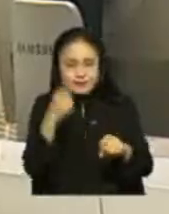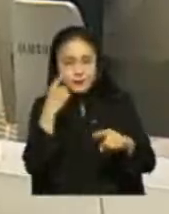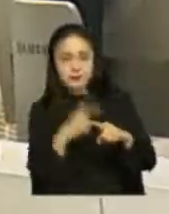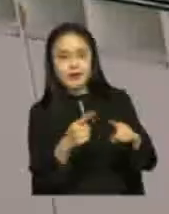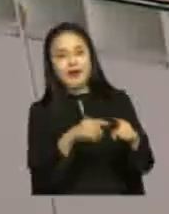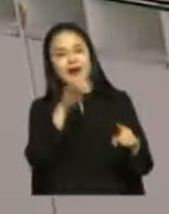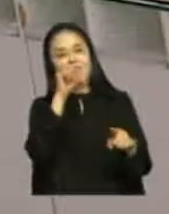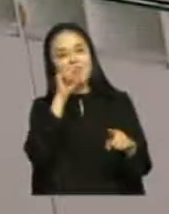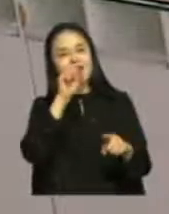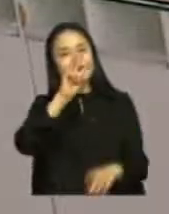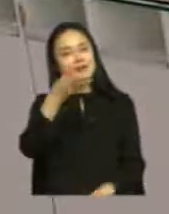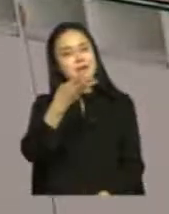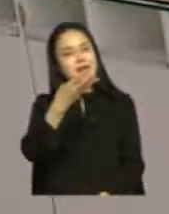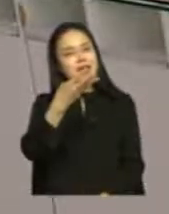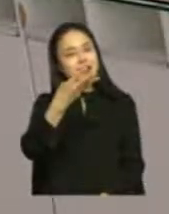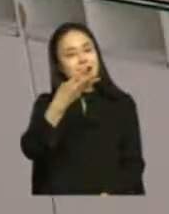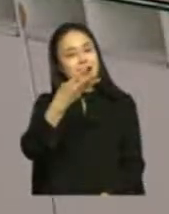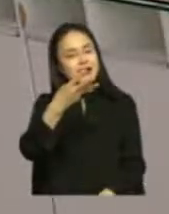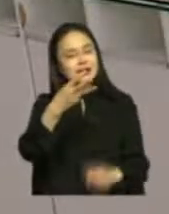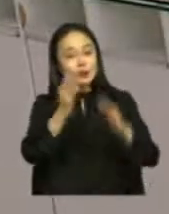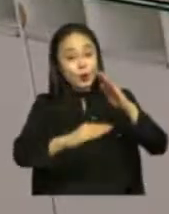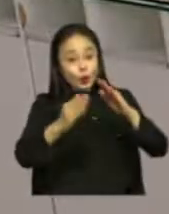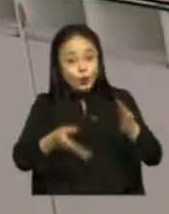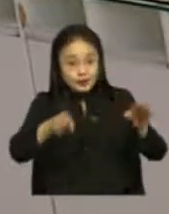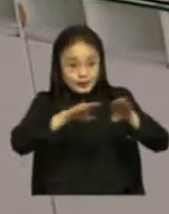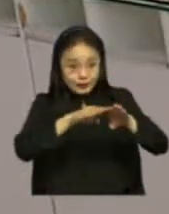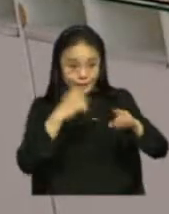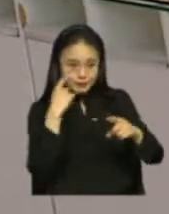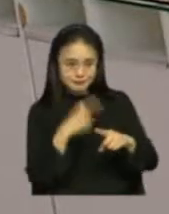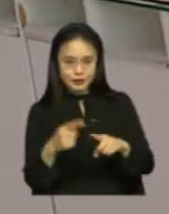대상으로 재난관리 영향을 개선하기 위해 실시되고 있습니다